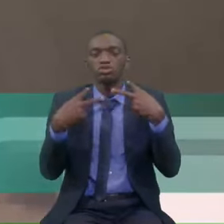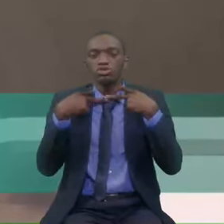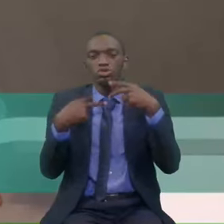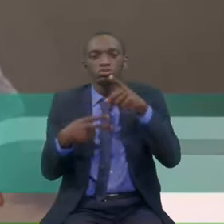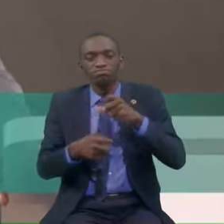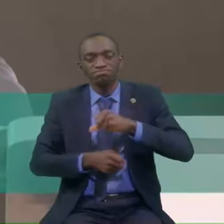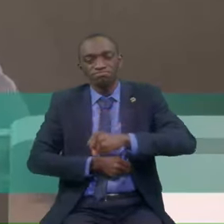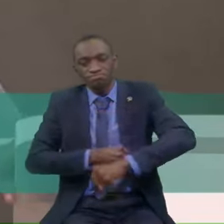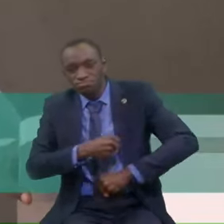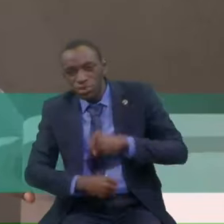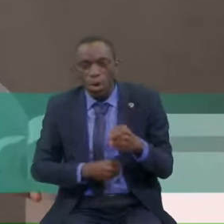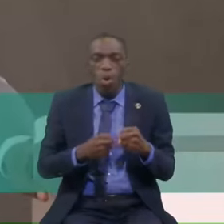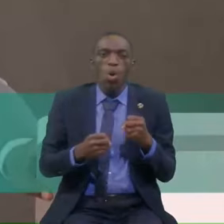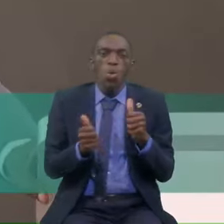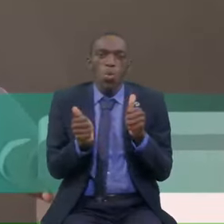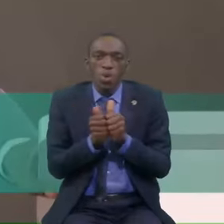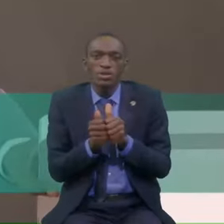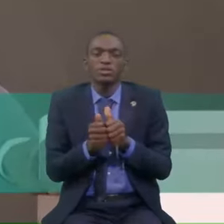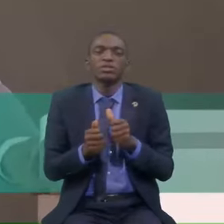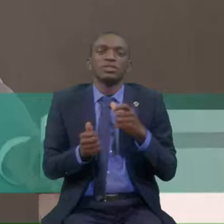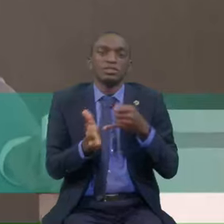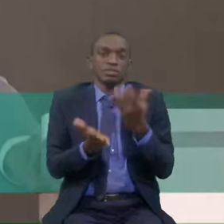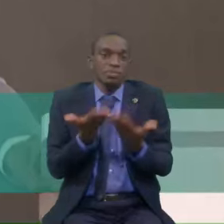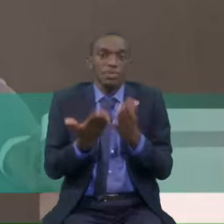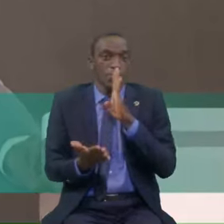Et les jours contre lesquels tu te battais,